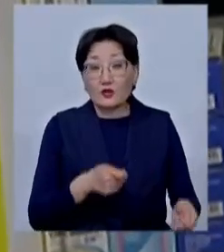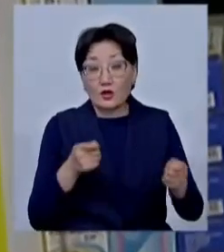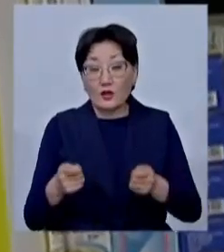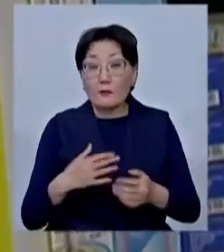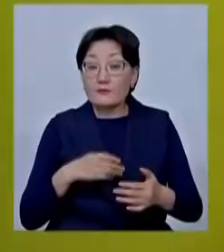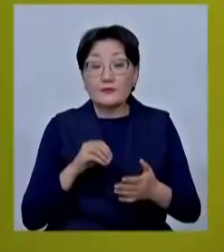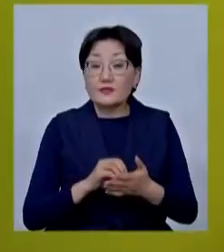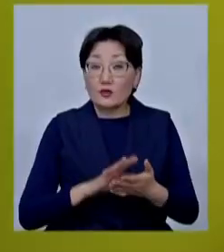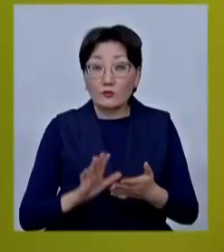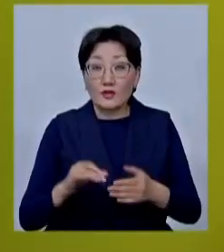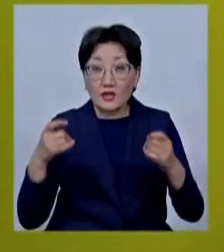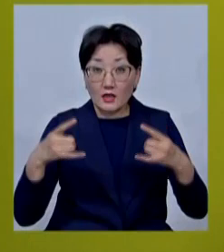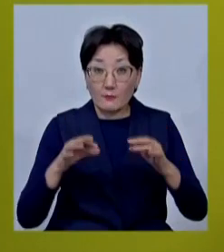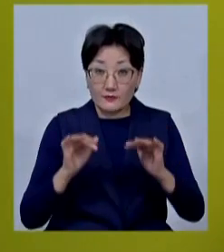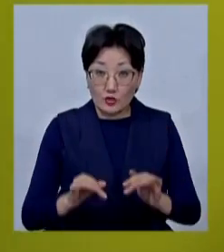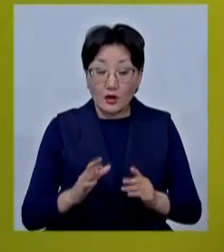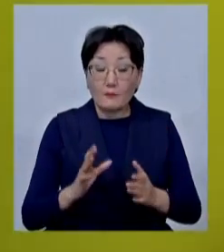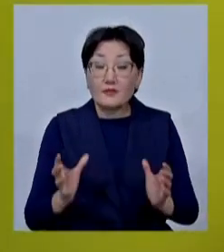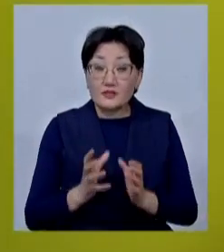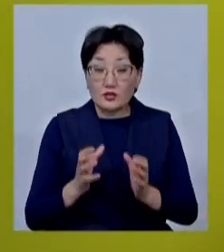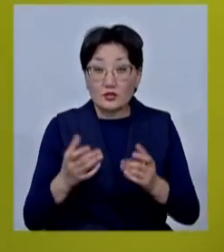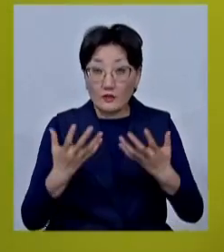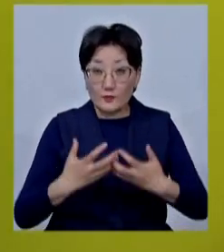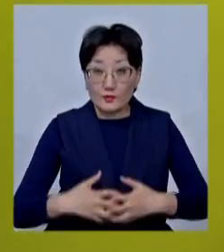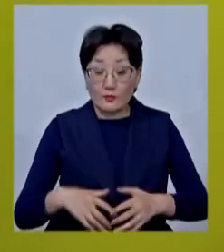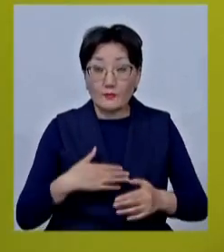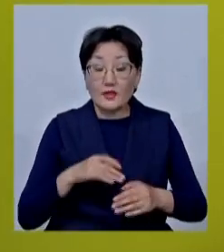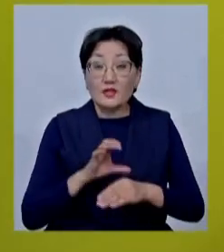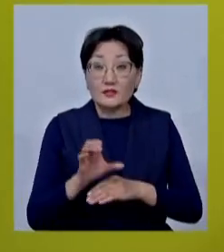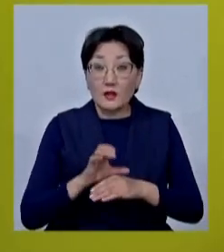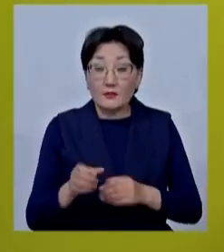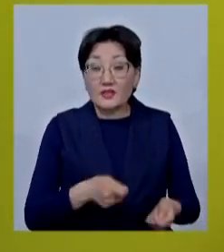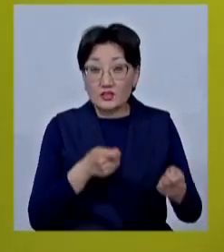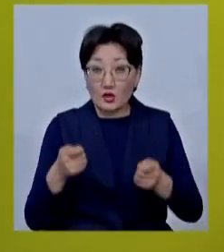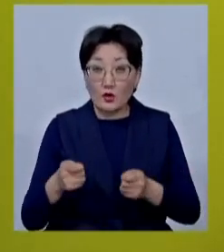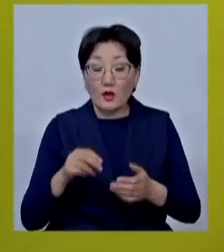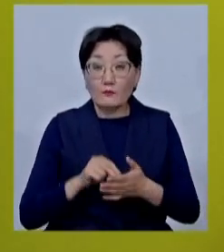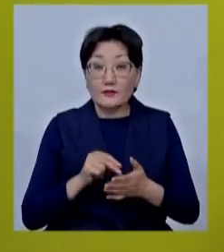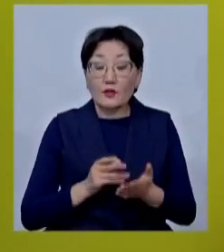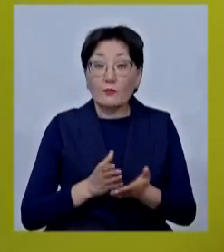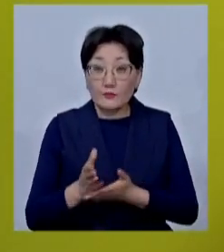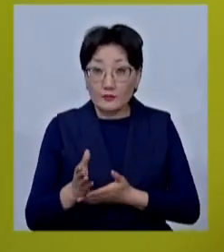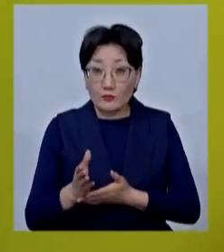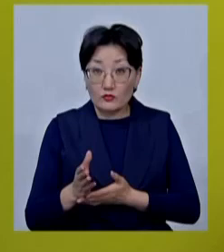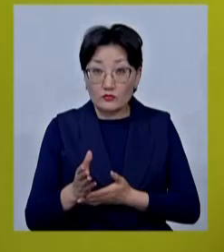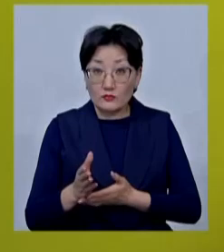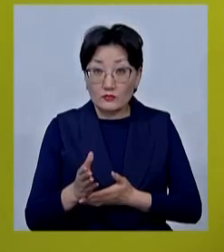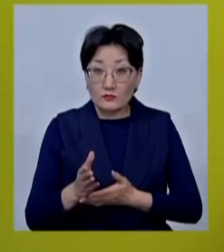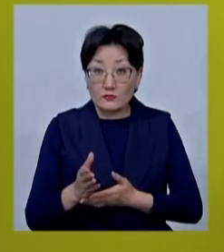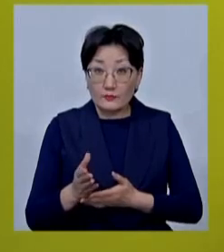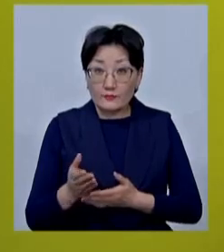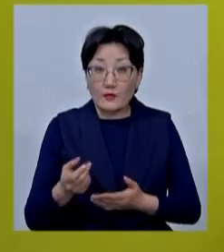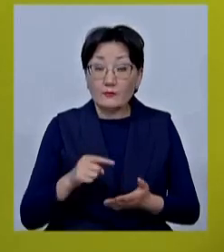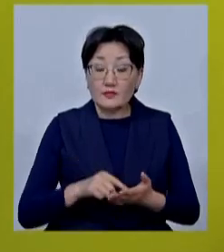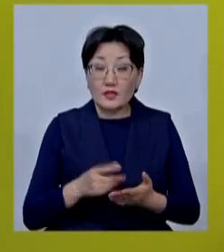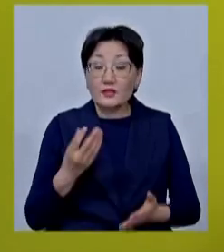біз компьютерде база бар өзі, базадан автоматически бізге товар келе ма, содан баға прямой түсіріледі. Басқа. Ал